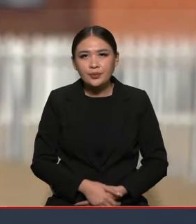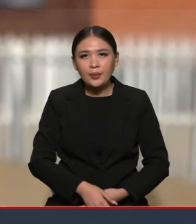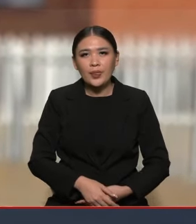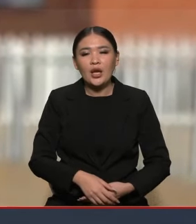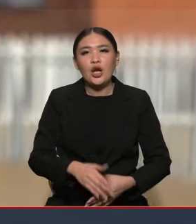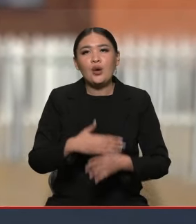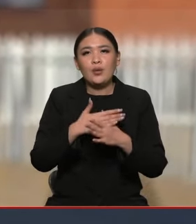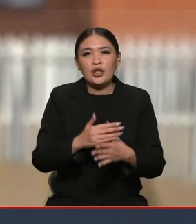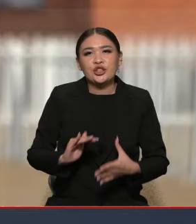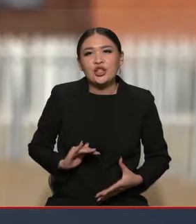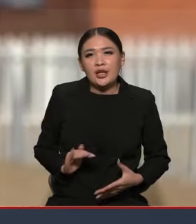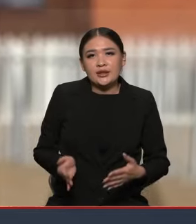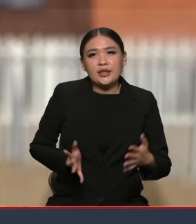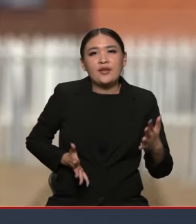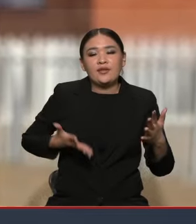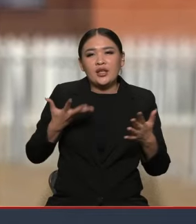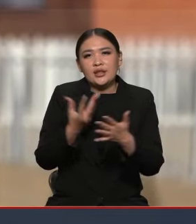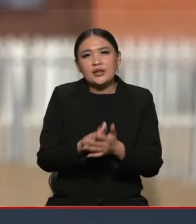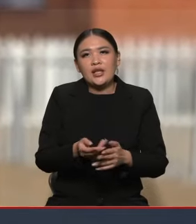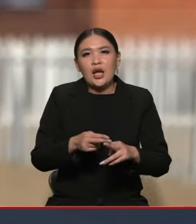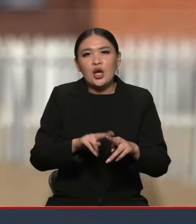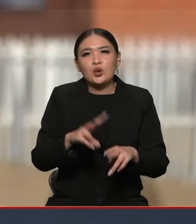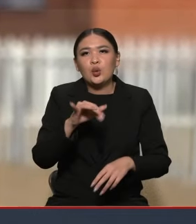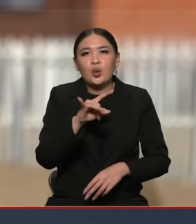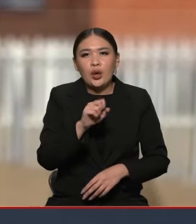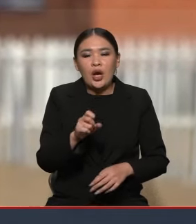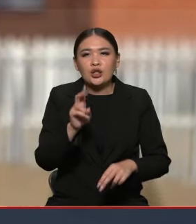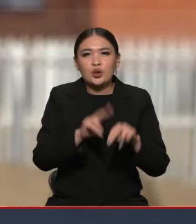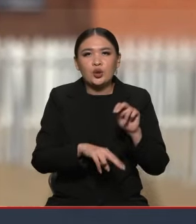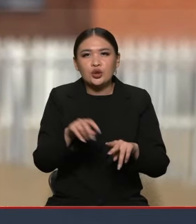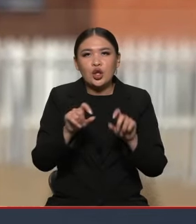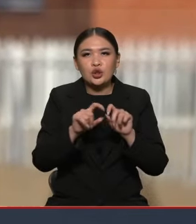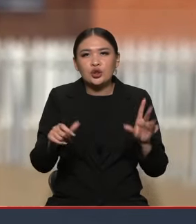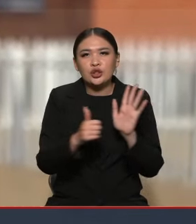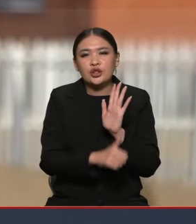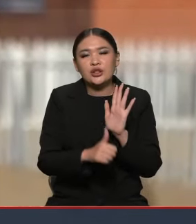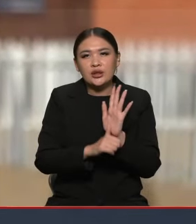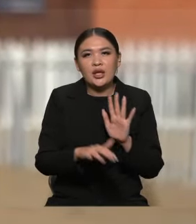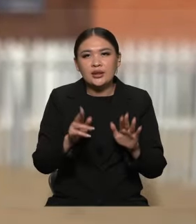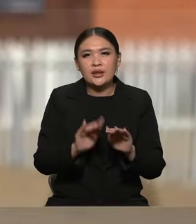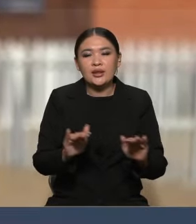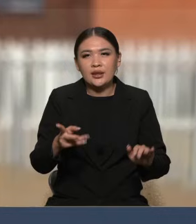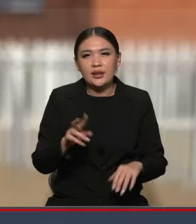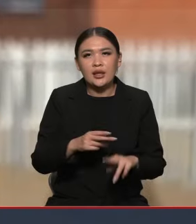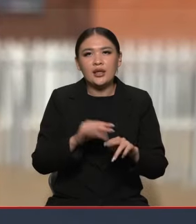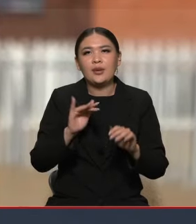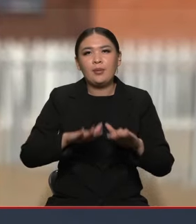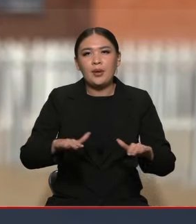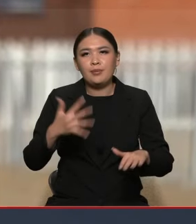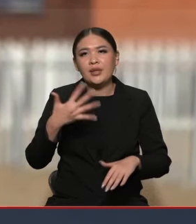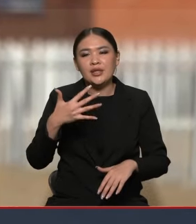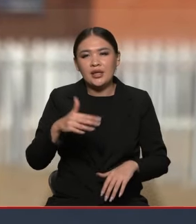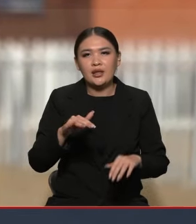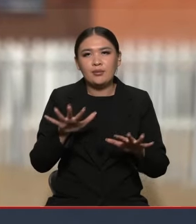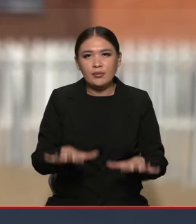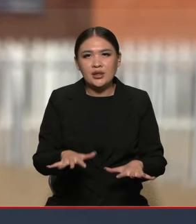С помощью частных инвестиций в сельском округе Нура строится школа на 60 ученических мест, а также детский сад на 50 мест.